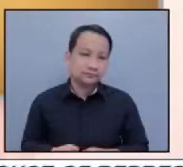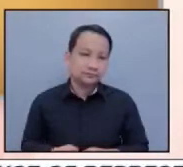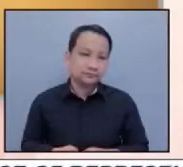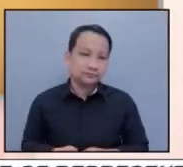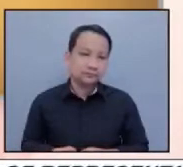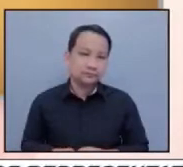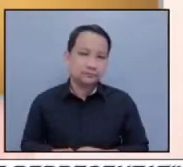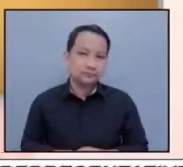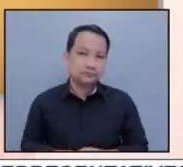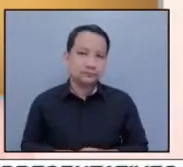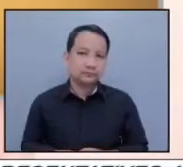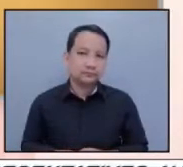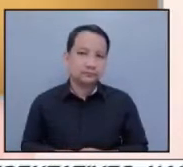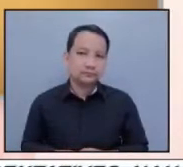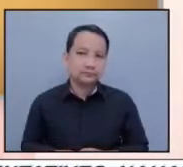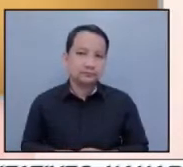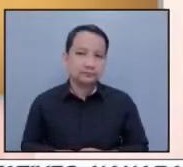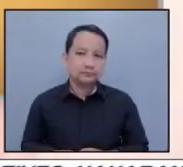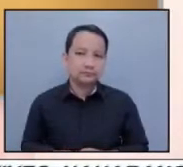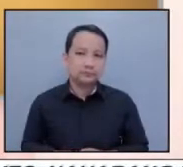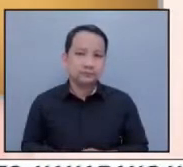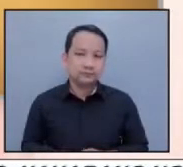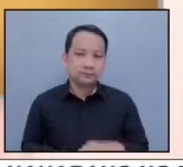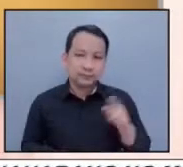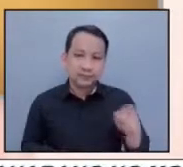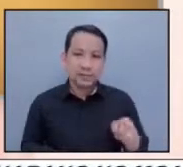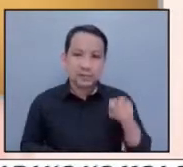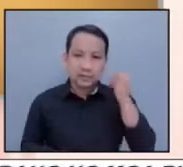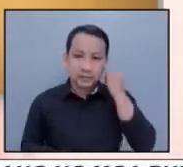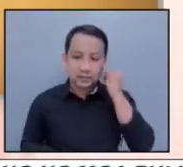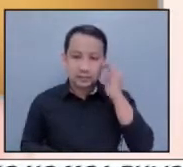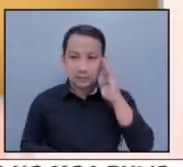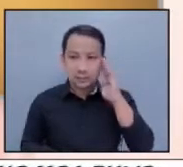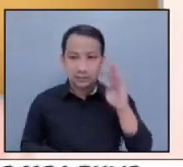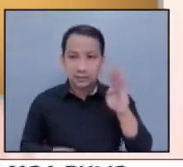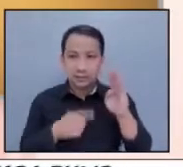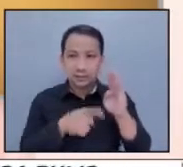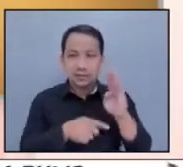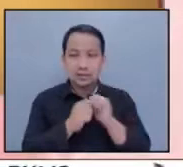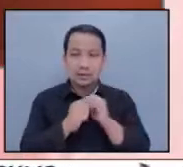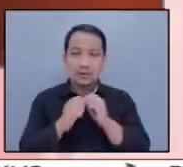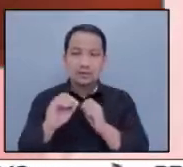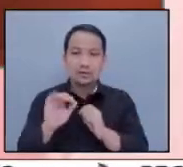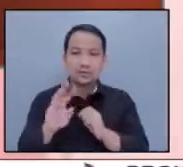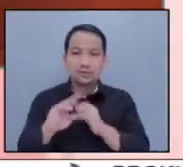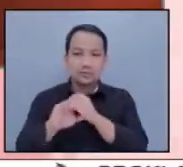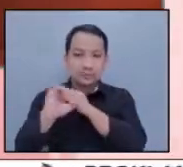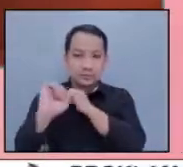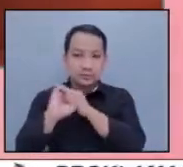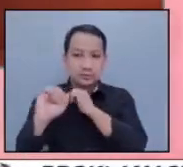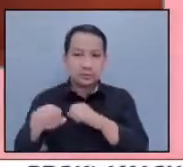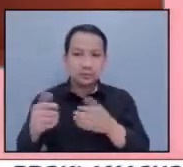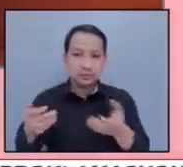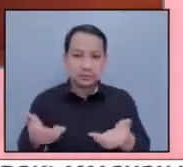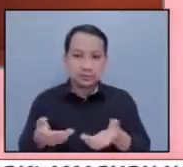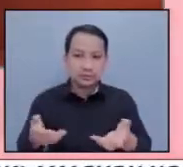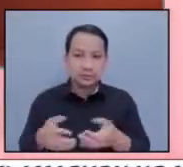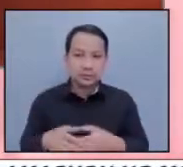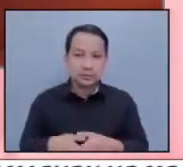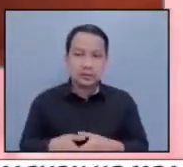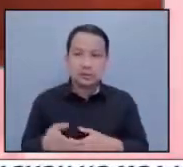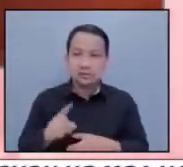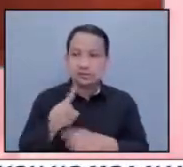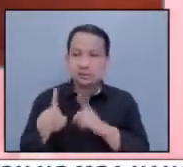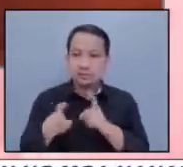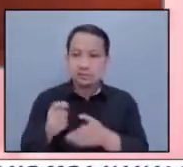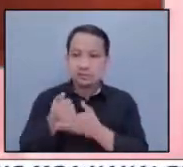Oo, kauban na to karon si Sir John Bertis, OFW advocate. Kasama natin ngayon sa studio. O baka meron kang hiling sa